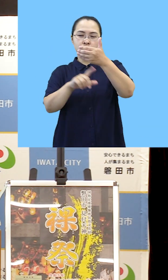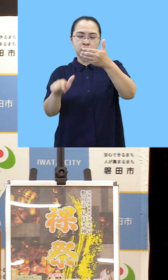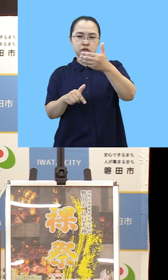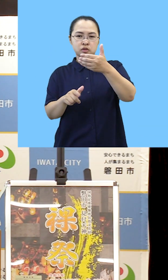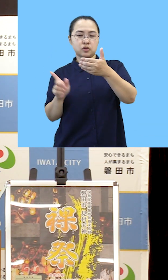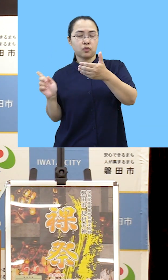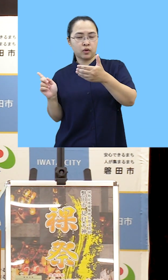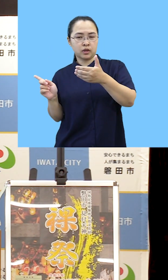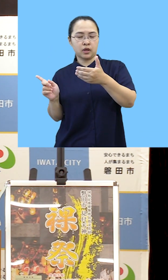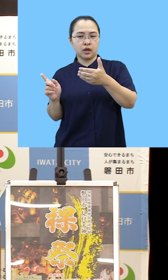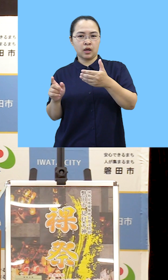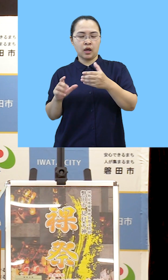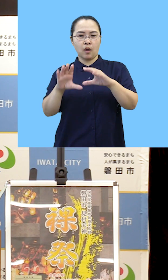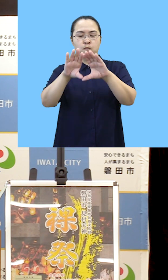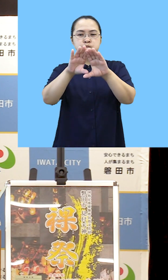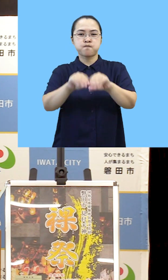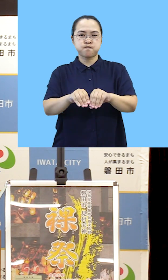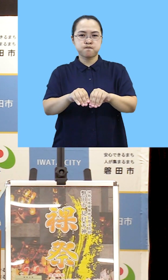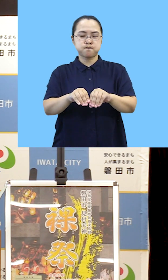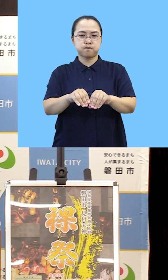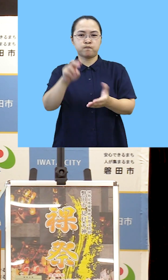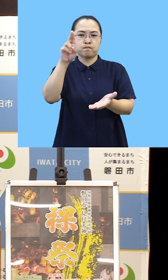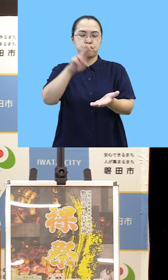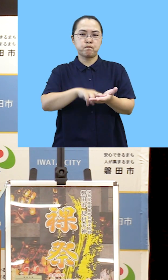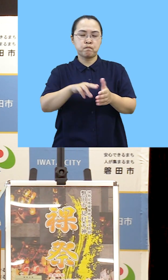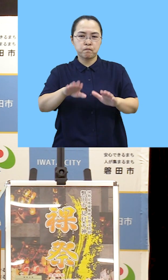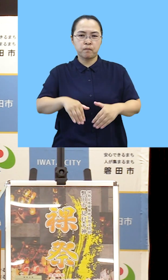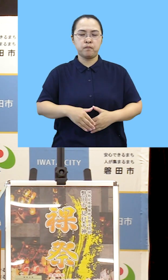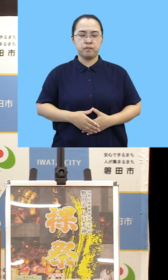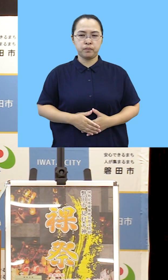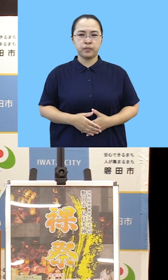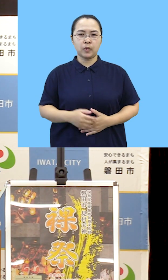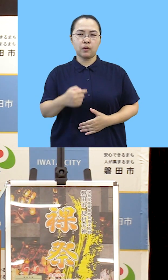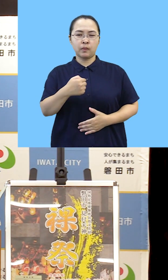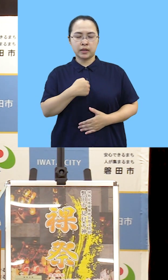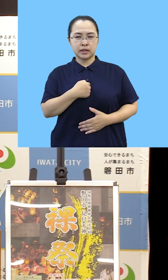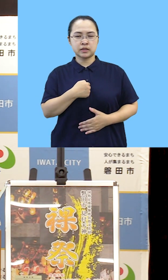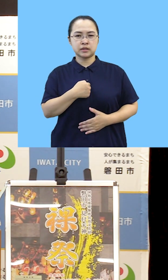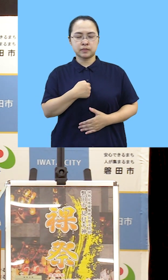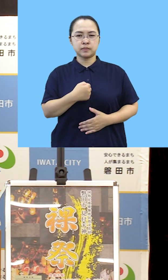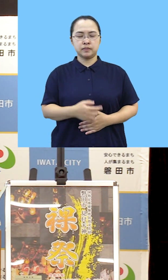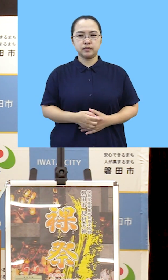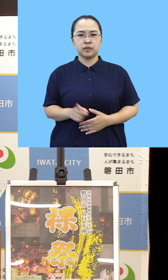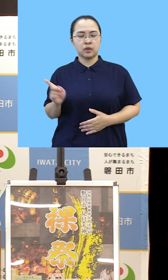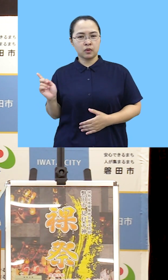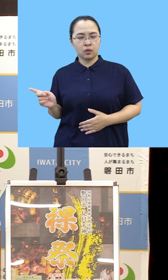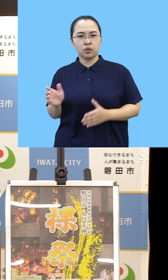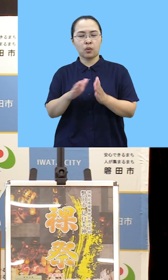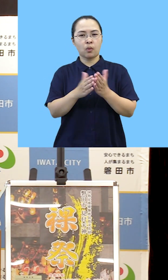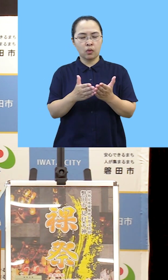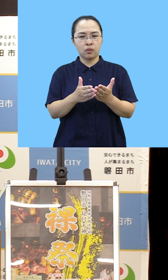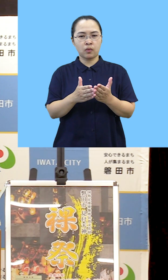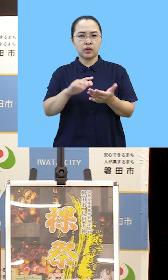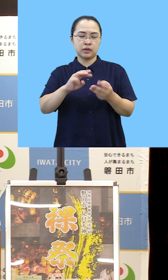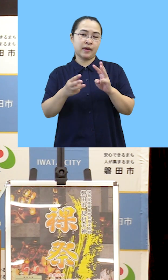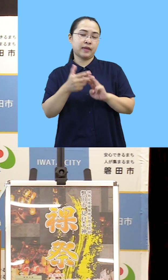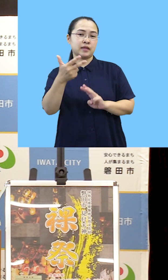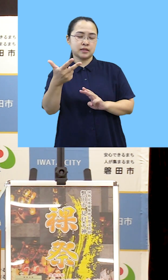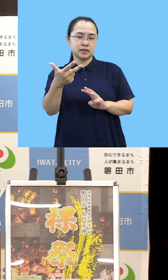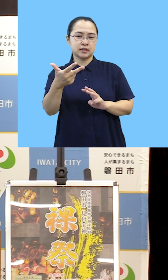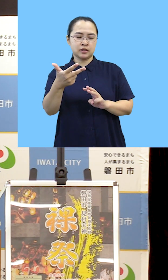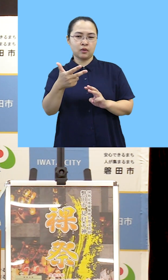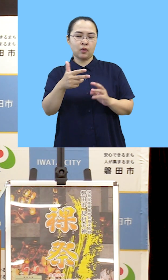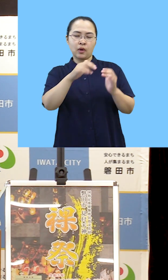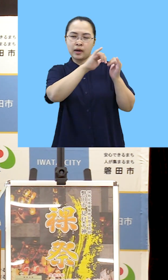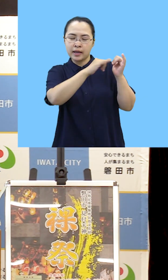号をもって廃刊ということでございまして、私もこのフリーペーパーから磐田市のさまざまな